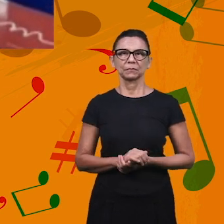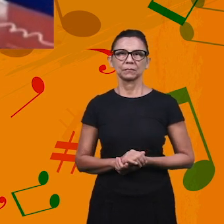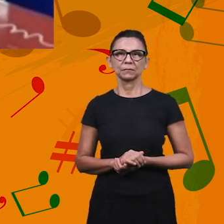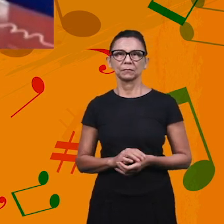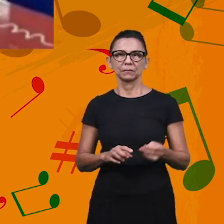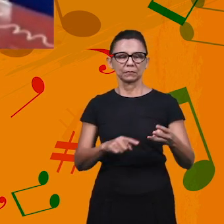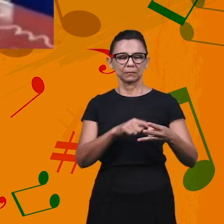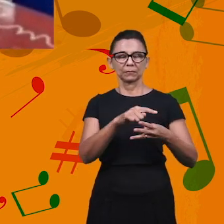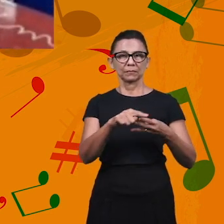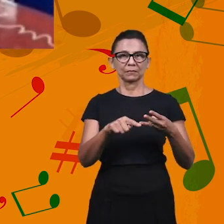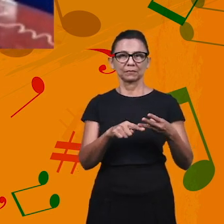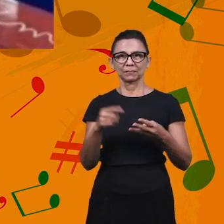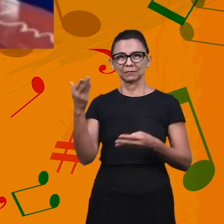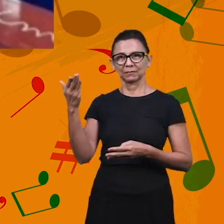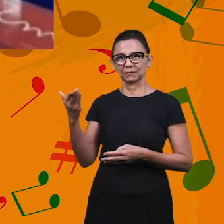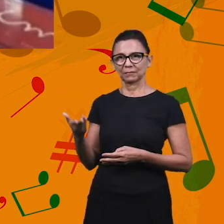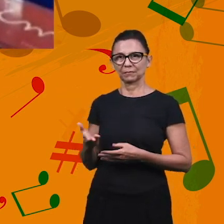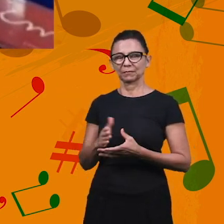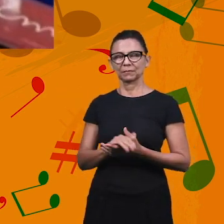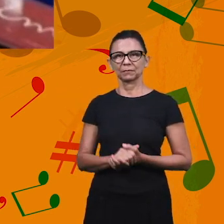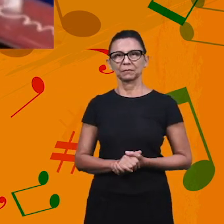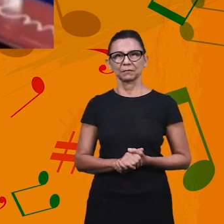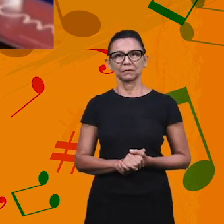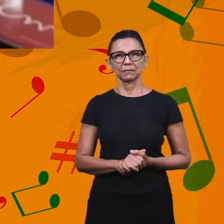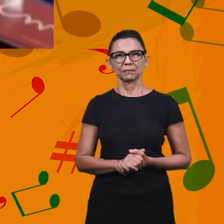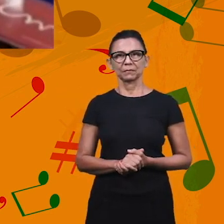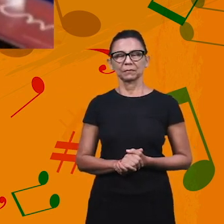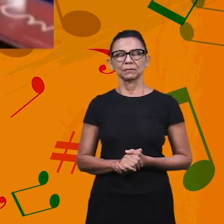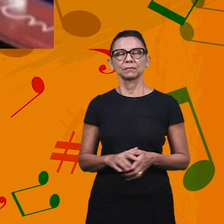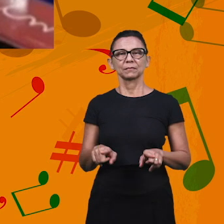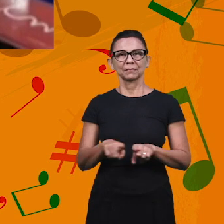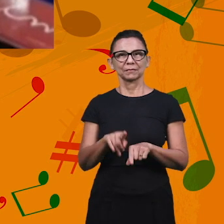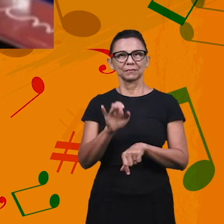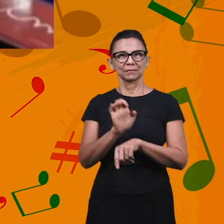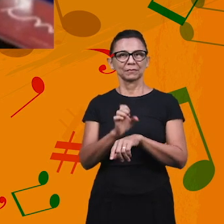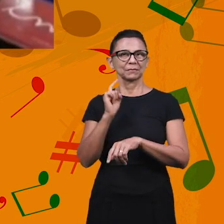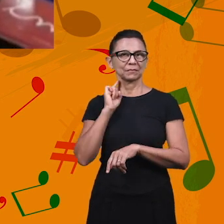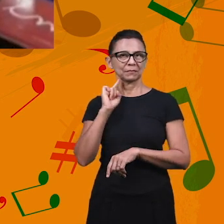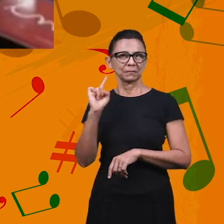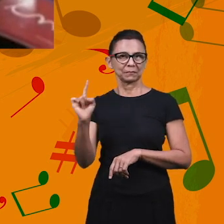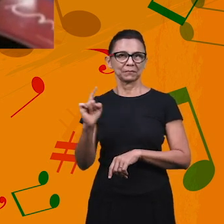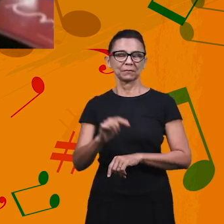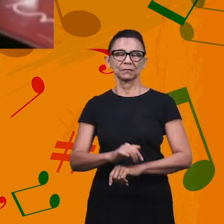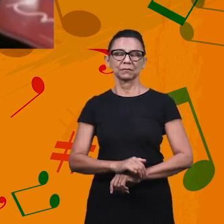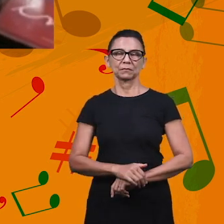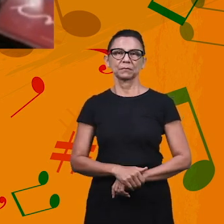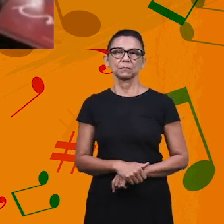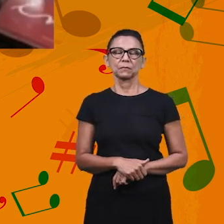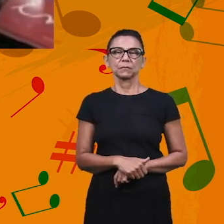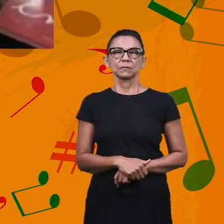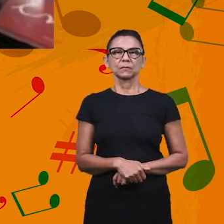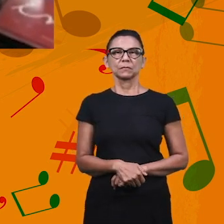Samuel, Ana Luisa e la jeune fille Sabrina de Patinga, Minas Gerais.